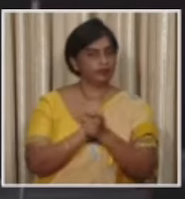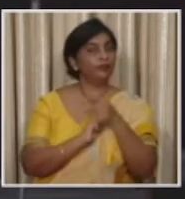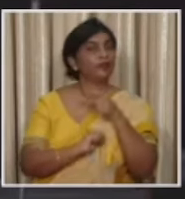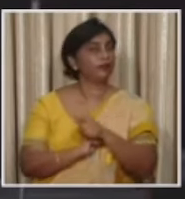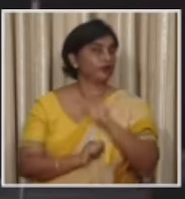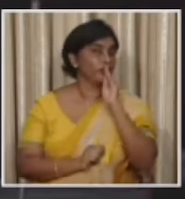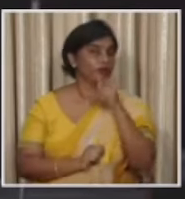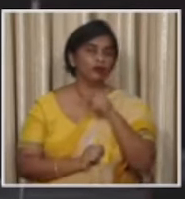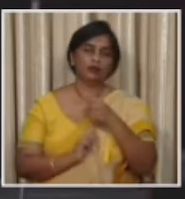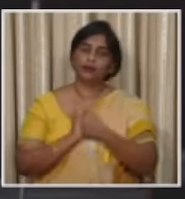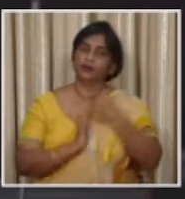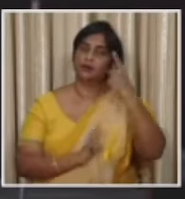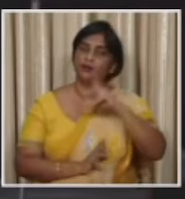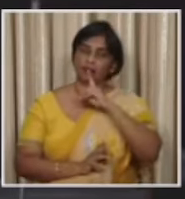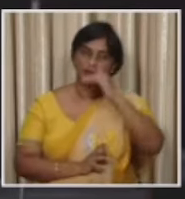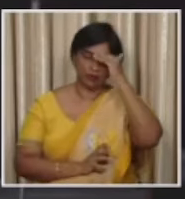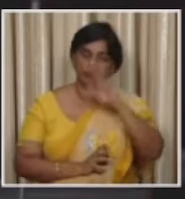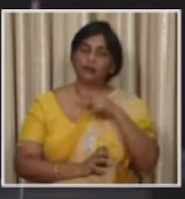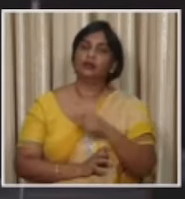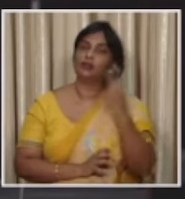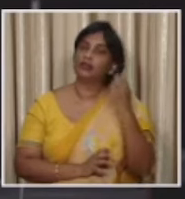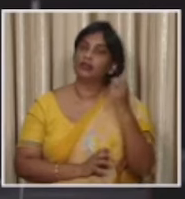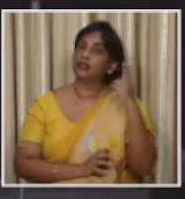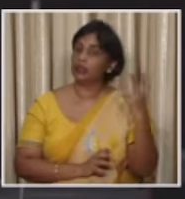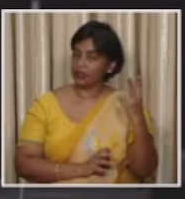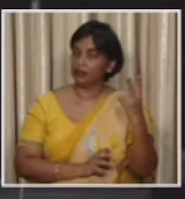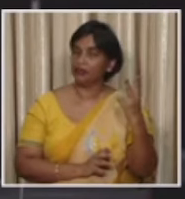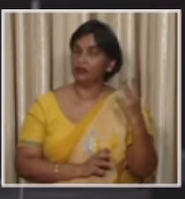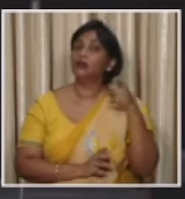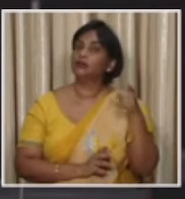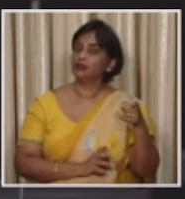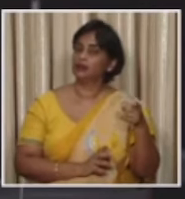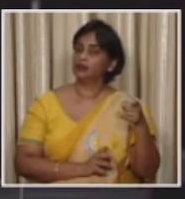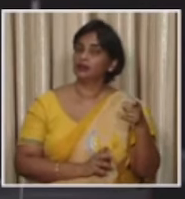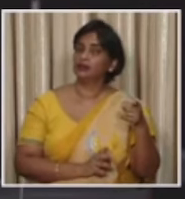අපි ගත්තොත් කරු නියෝජ්‍ය කතානායකතුමනි, 2002 තමයි මේ